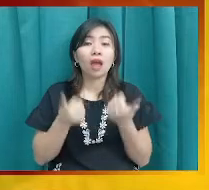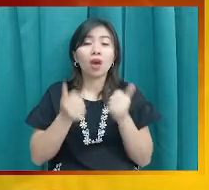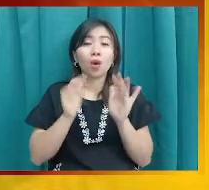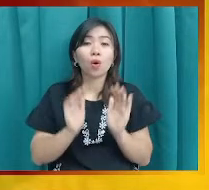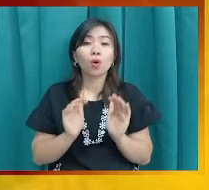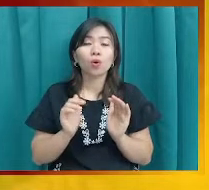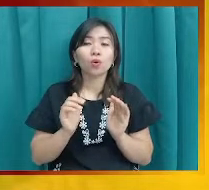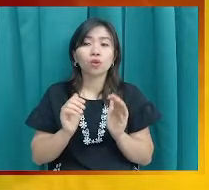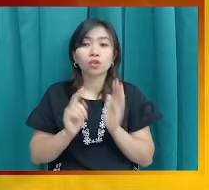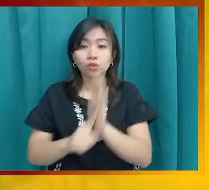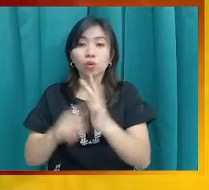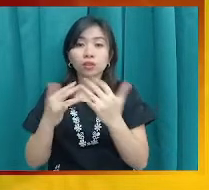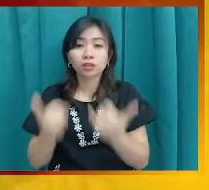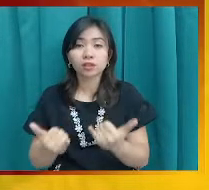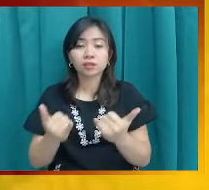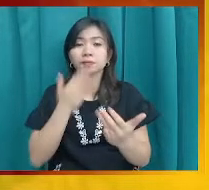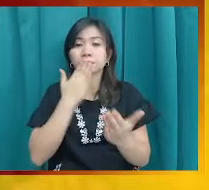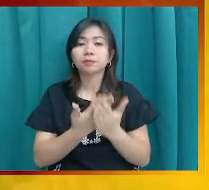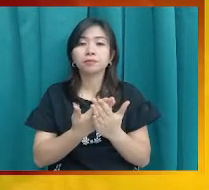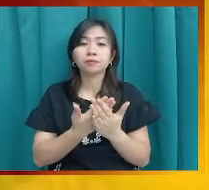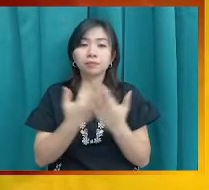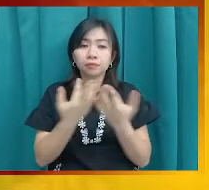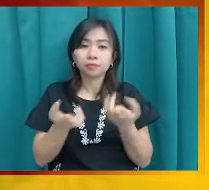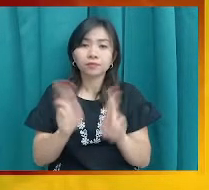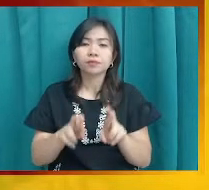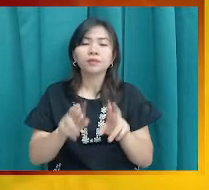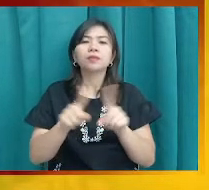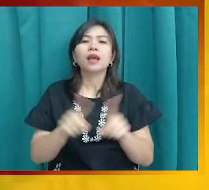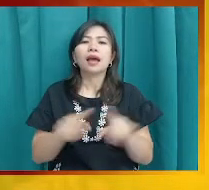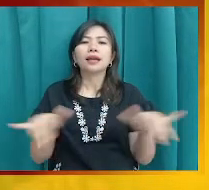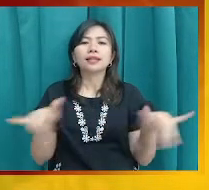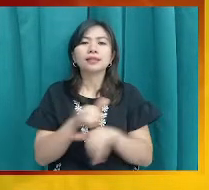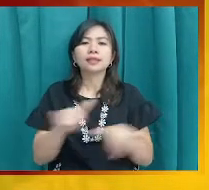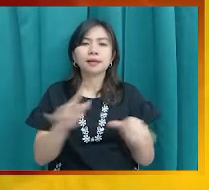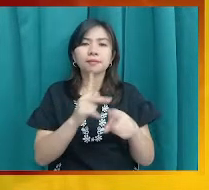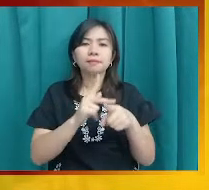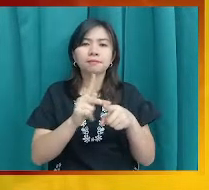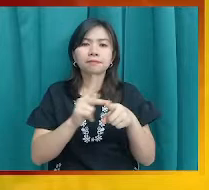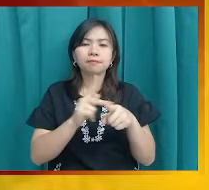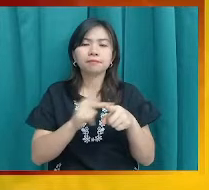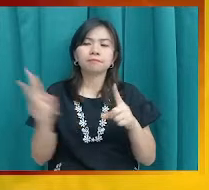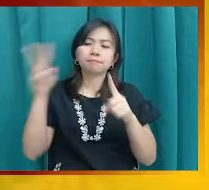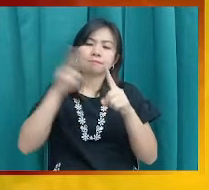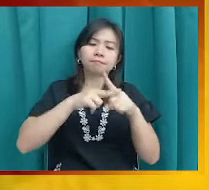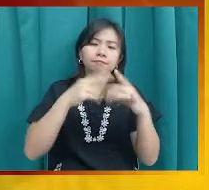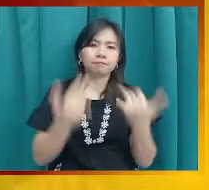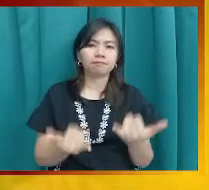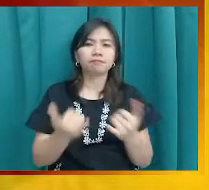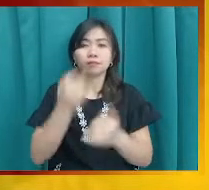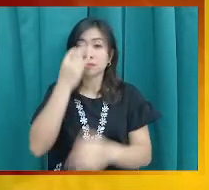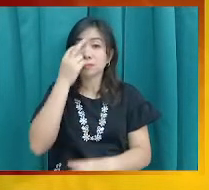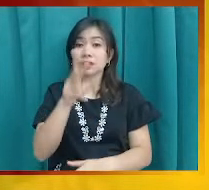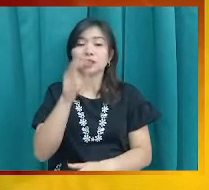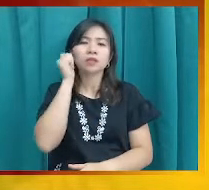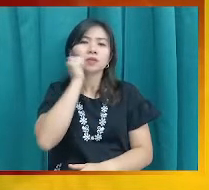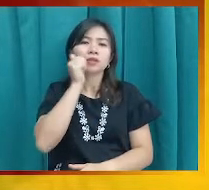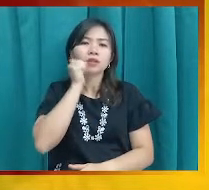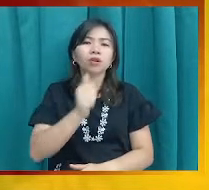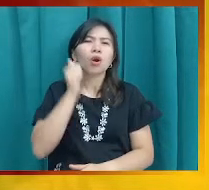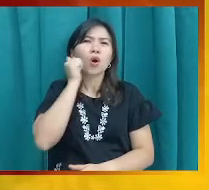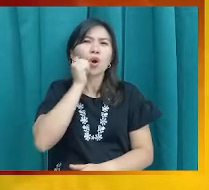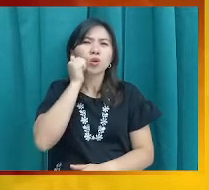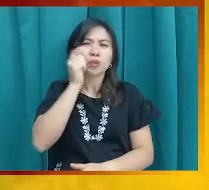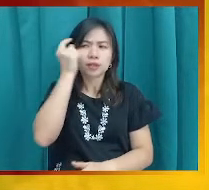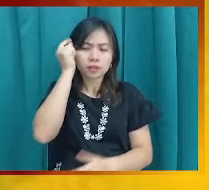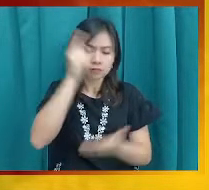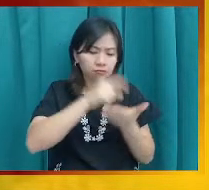mo. Same principle applied sa mga team preparation. Di ba? Tingnan nyo kaagad. Always check for the results.